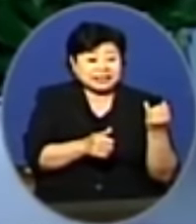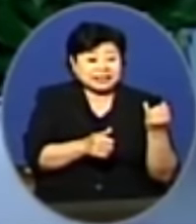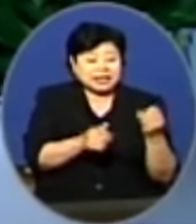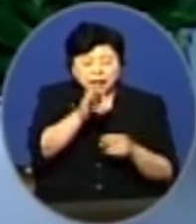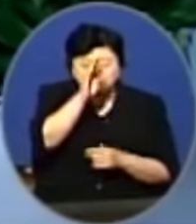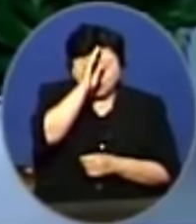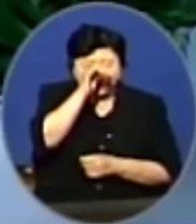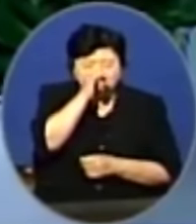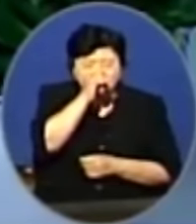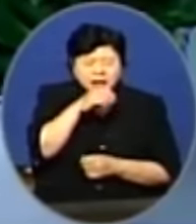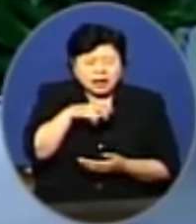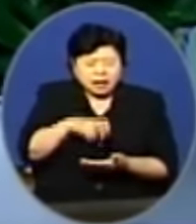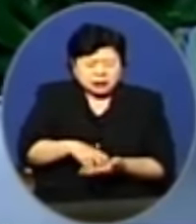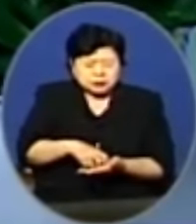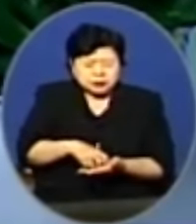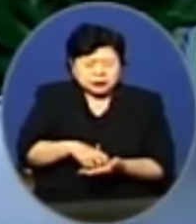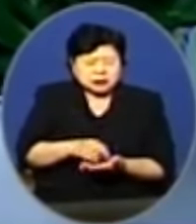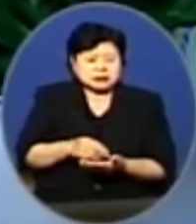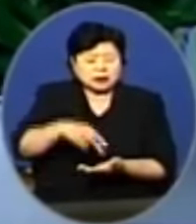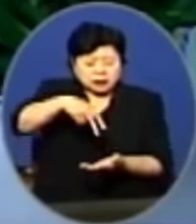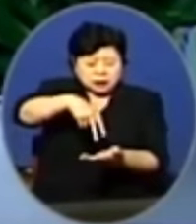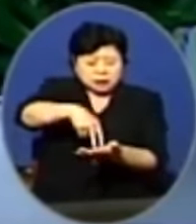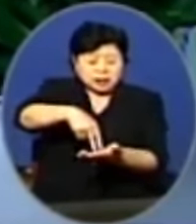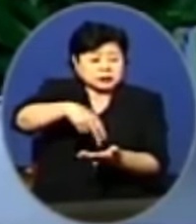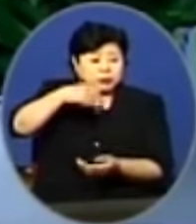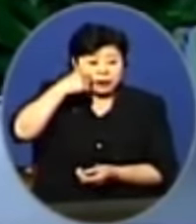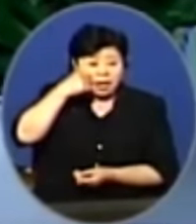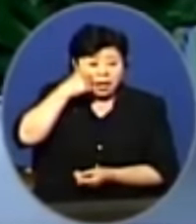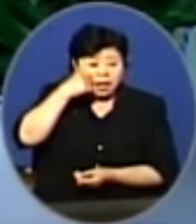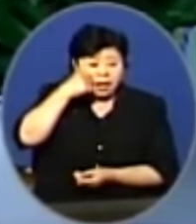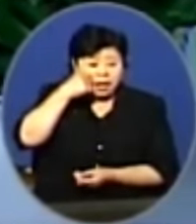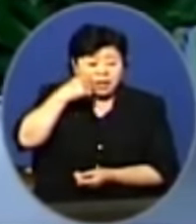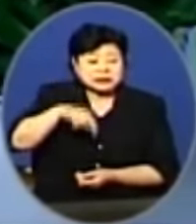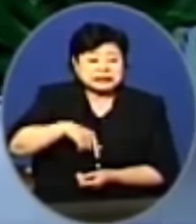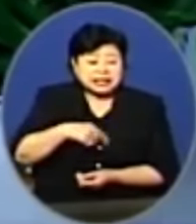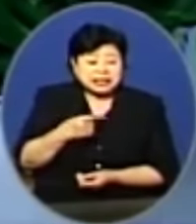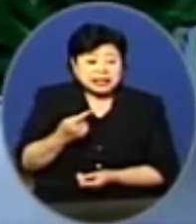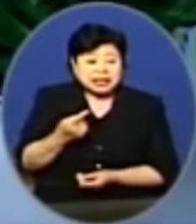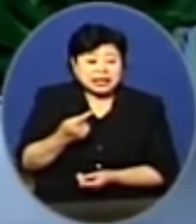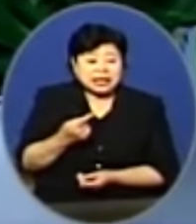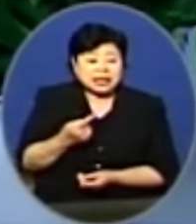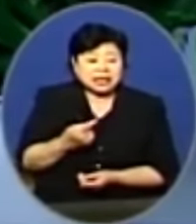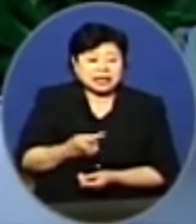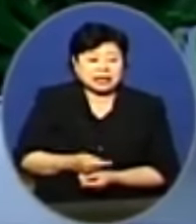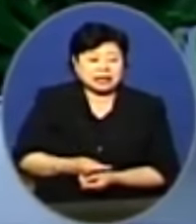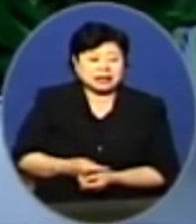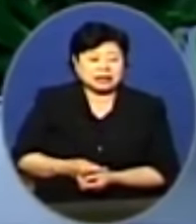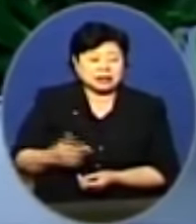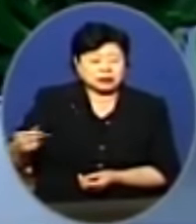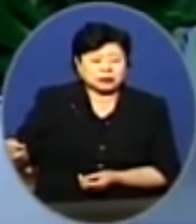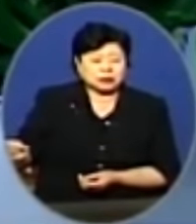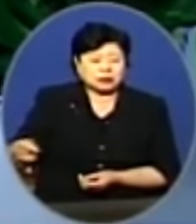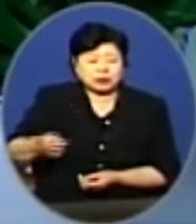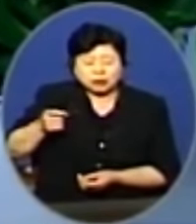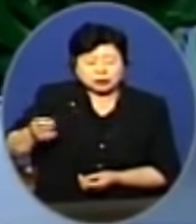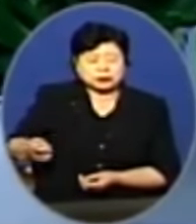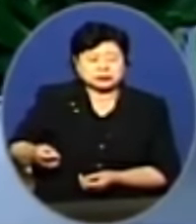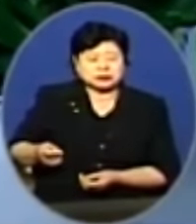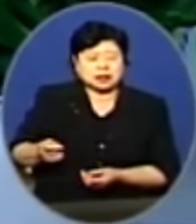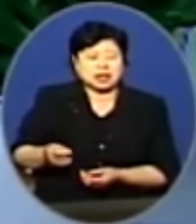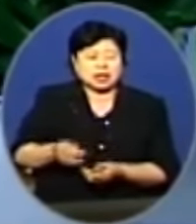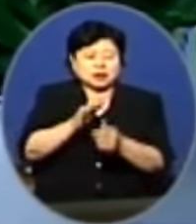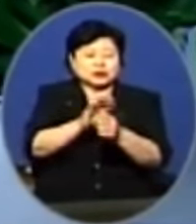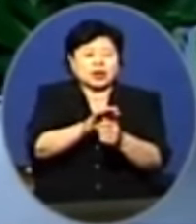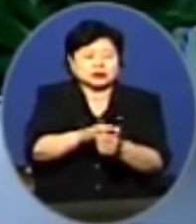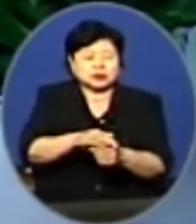병을 앓다가 안진뱅이가 되어서 일어나지를 못해요. 그러니 자기가 대소변을 딱 갈려내고